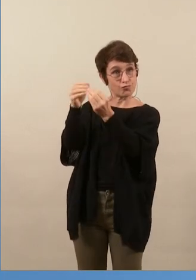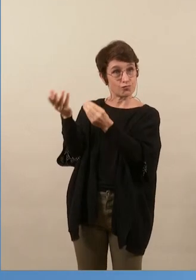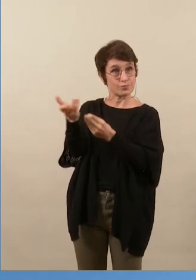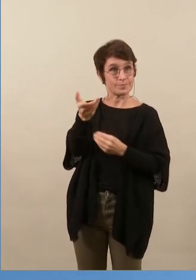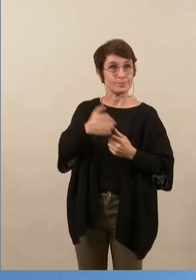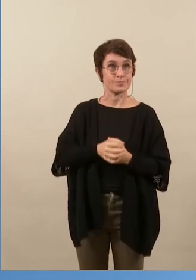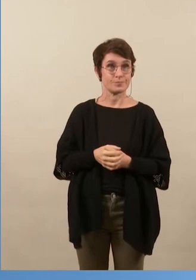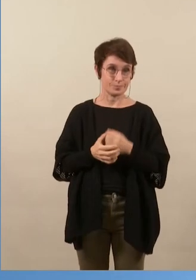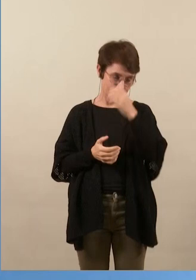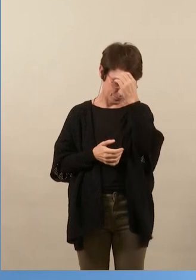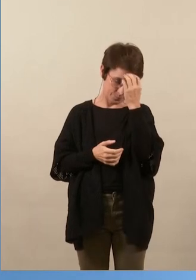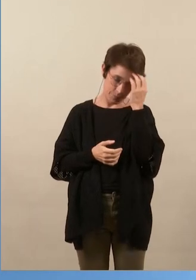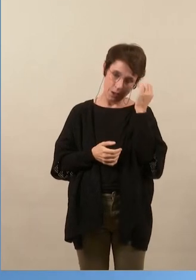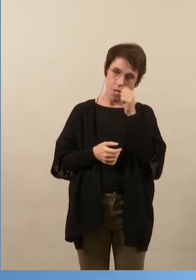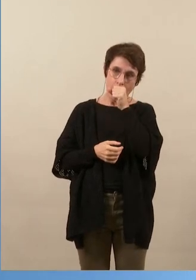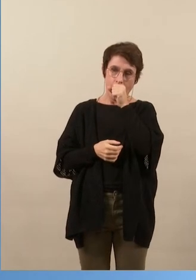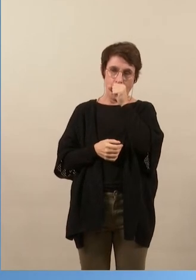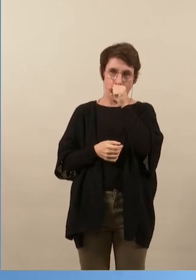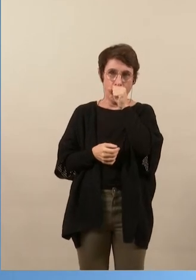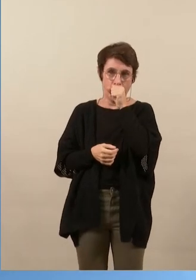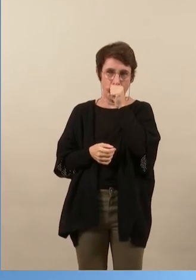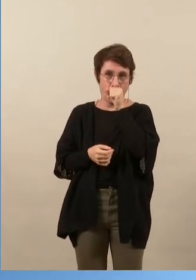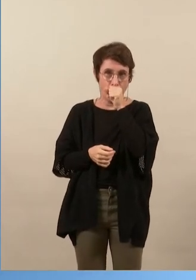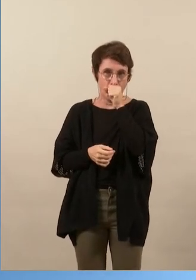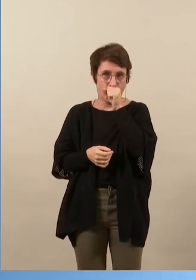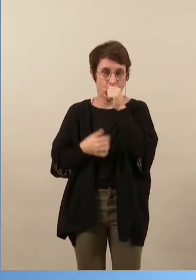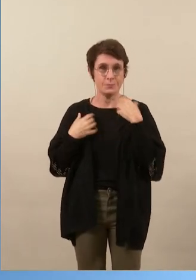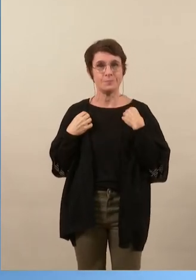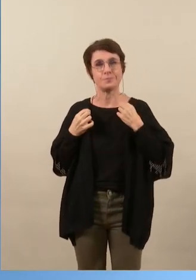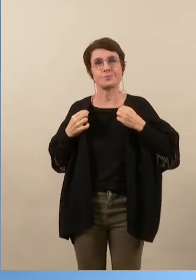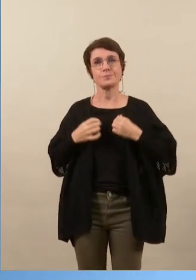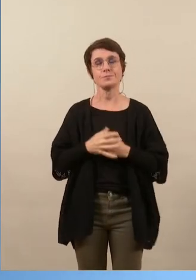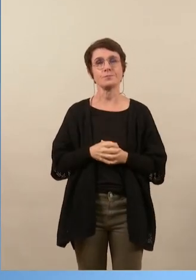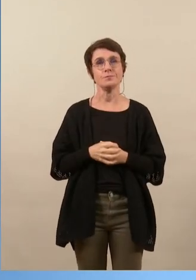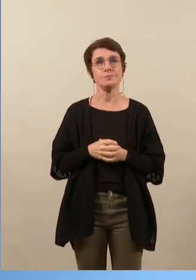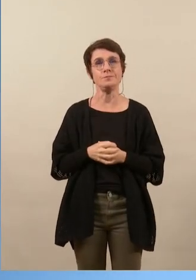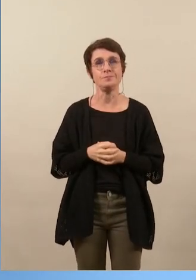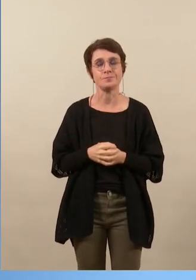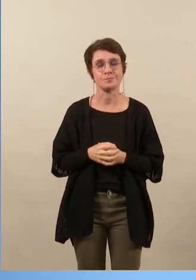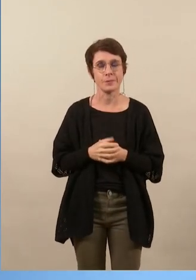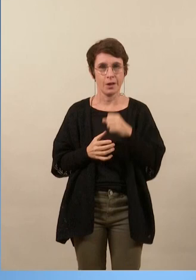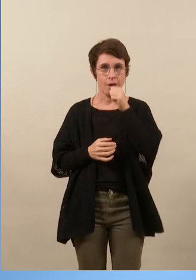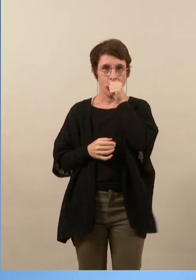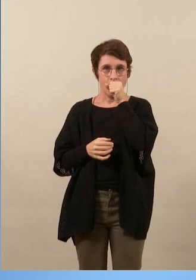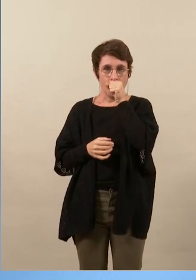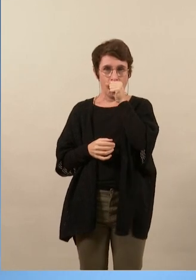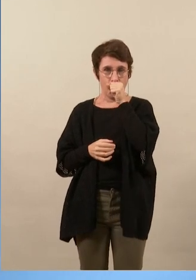merci et et donc pour terminer avec la trajectoire financière de de la